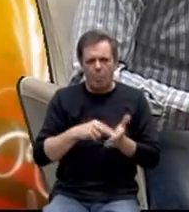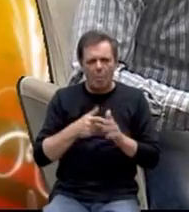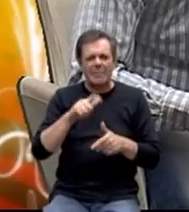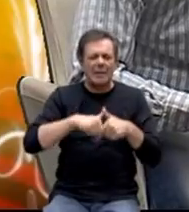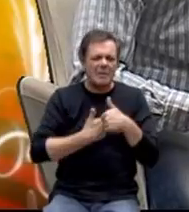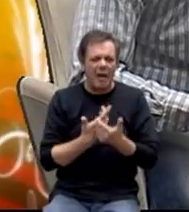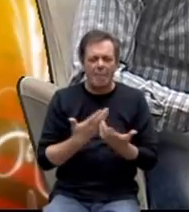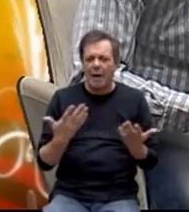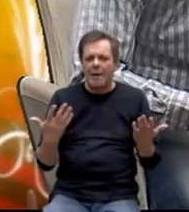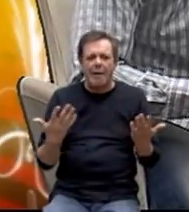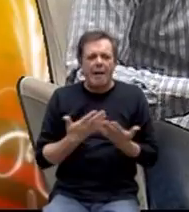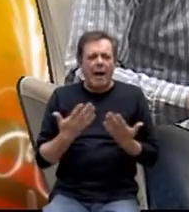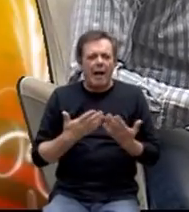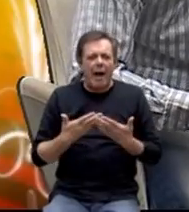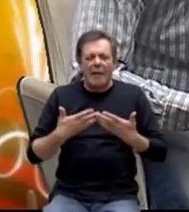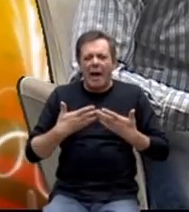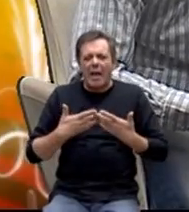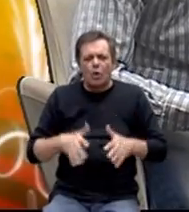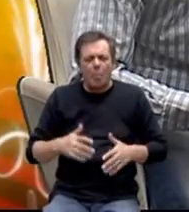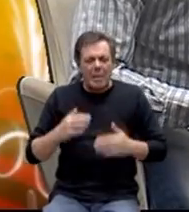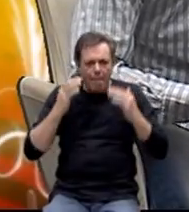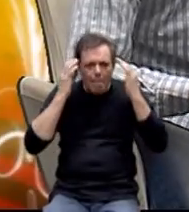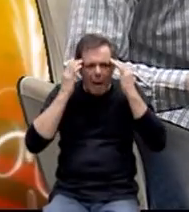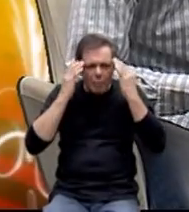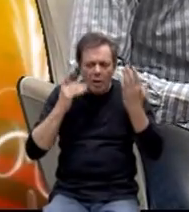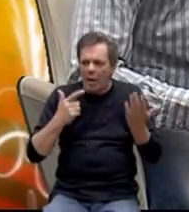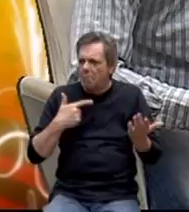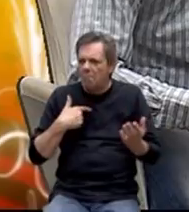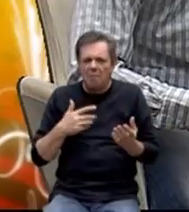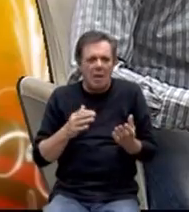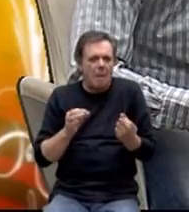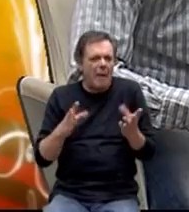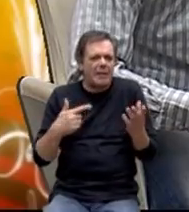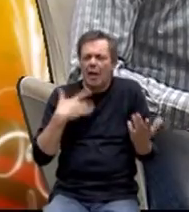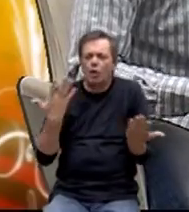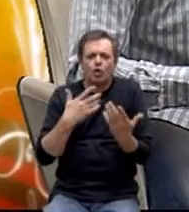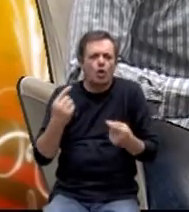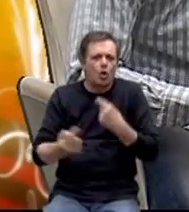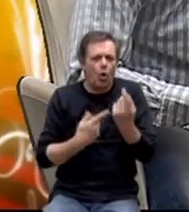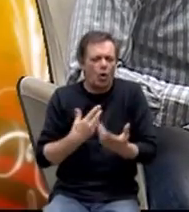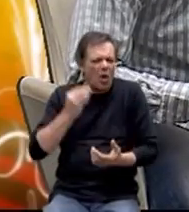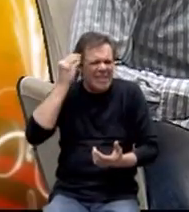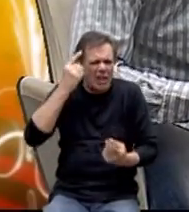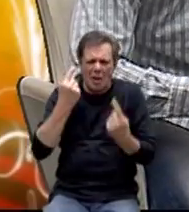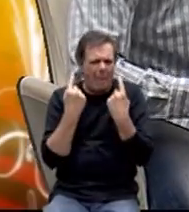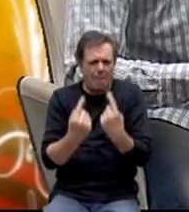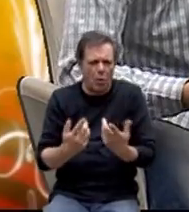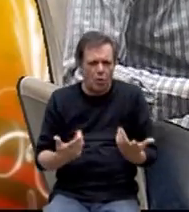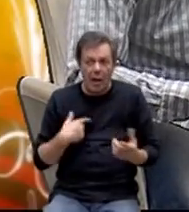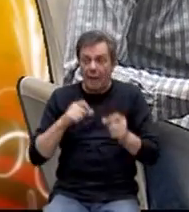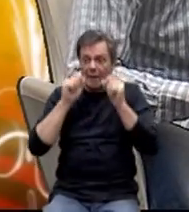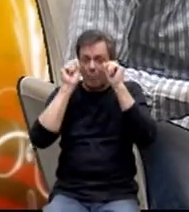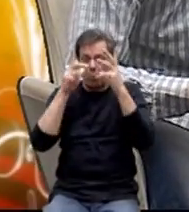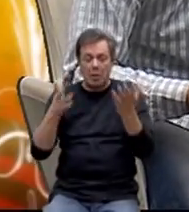stvarima kad izgubite tako pamćenje. Nemate simptoma nikakvih. nikakvog sjećanja na to, onda kad se